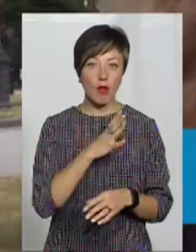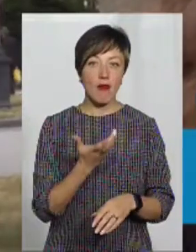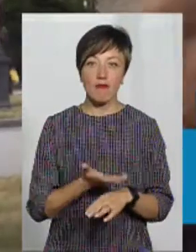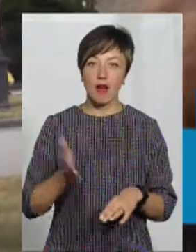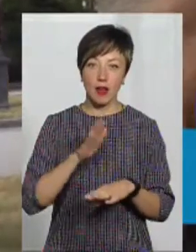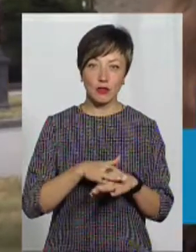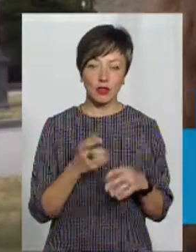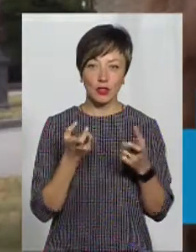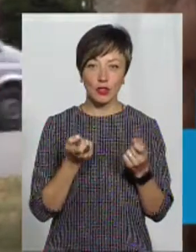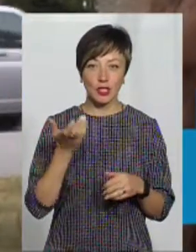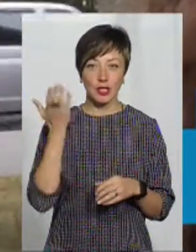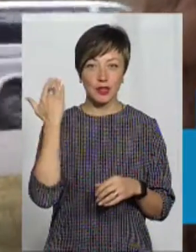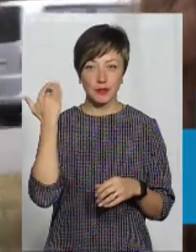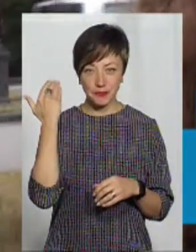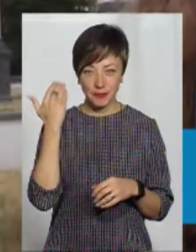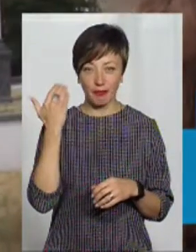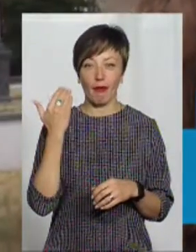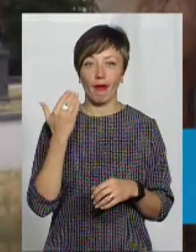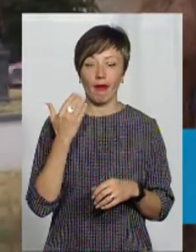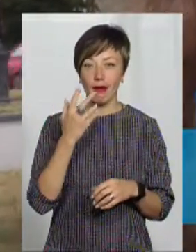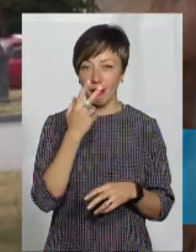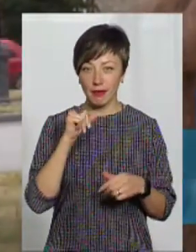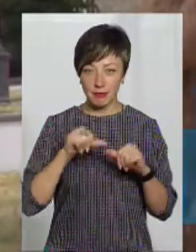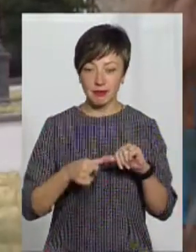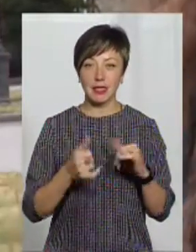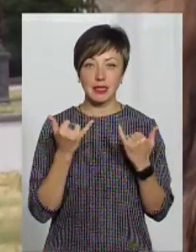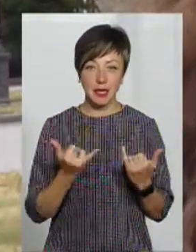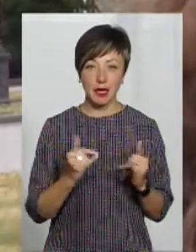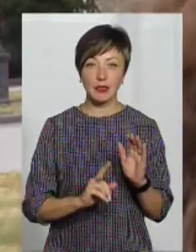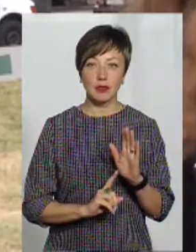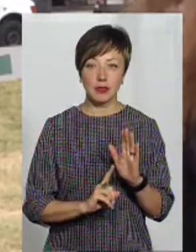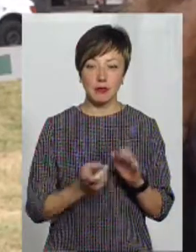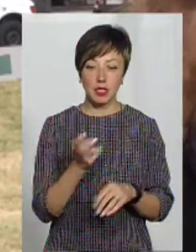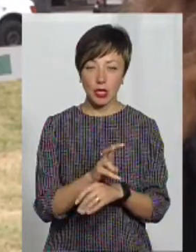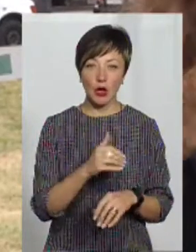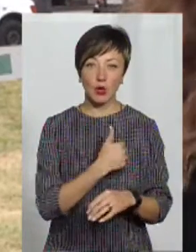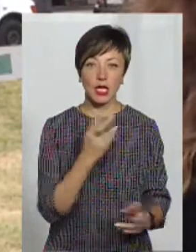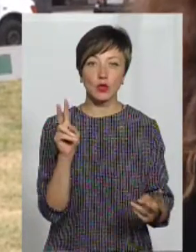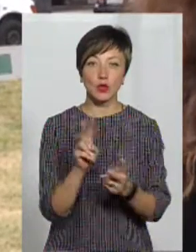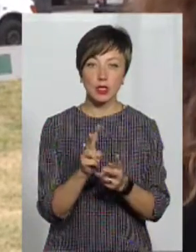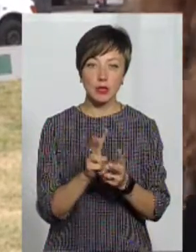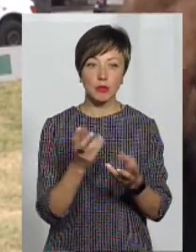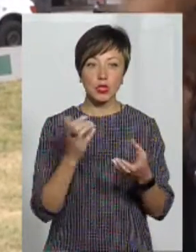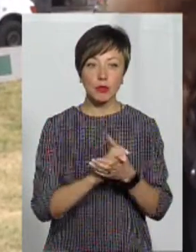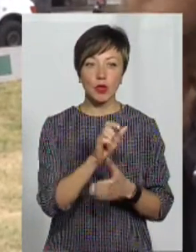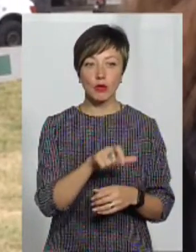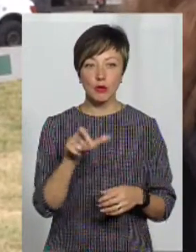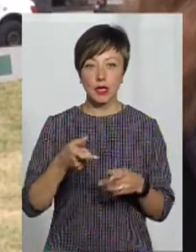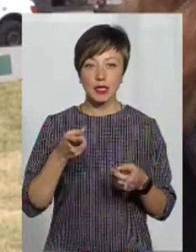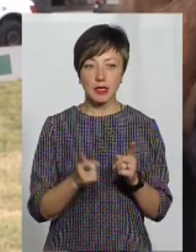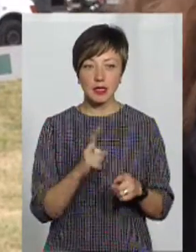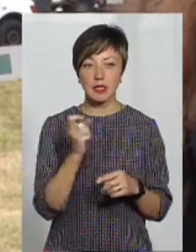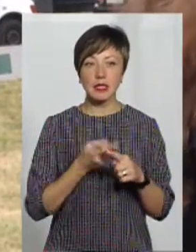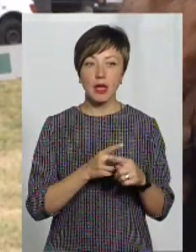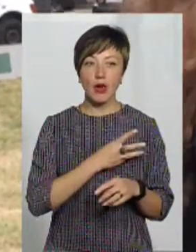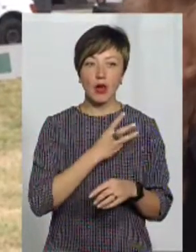вони трішки old school. І зараз я прийшла, тому що я хотіла зустріти, познайомитися з людьми, які дійсно за це